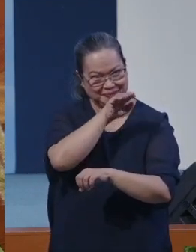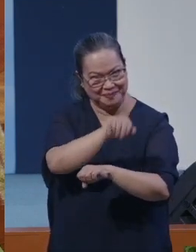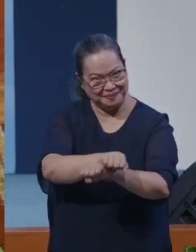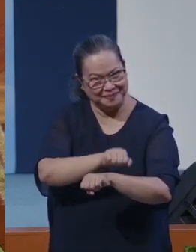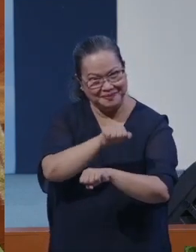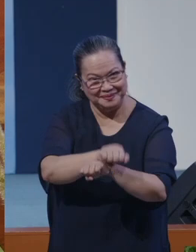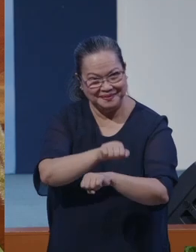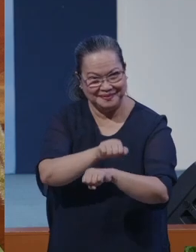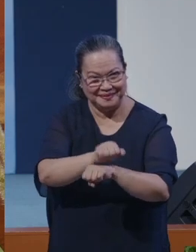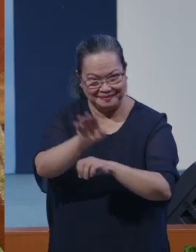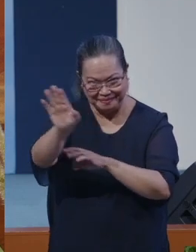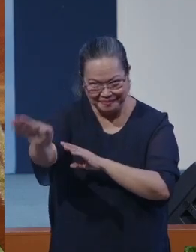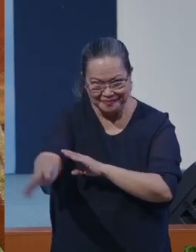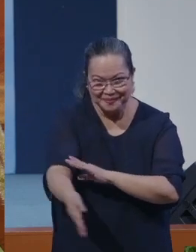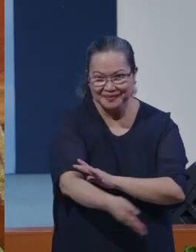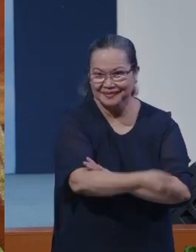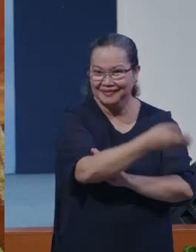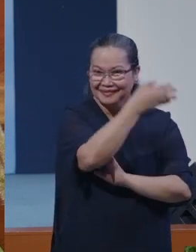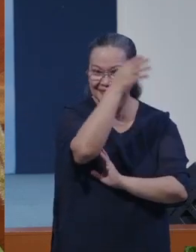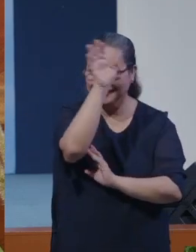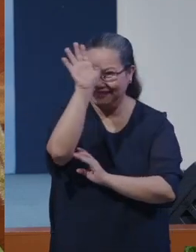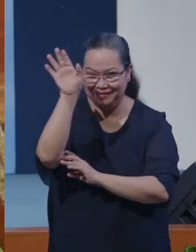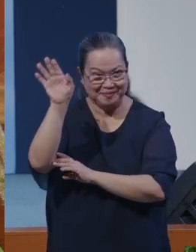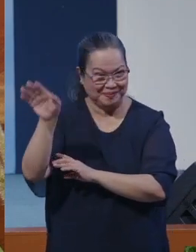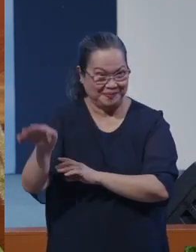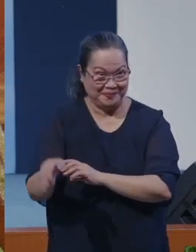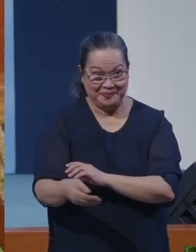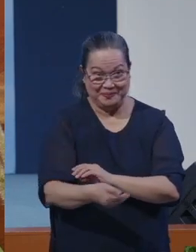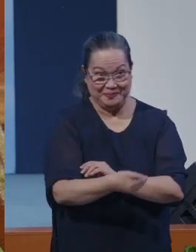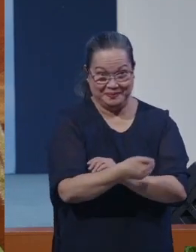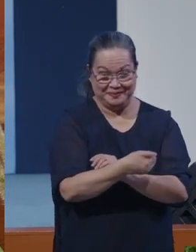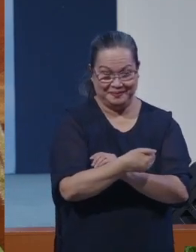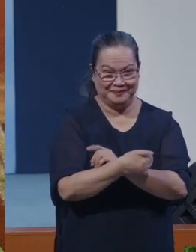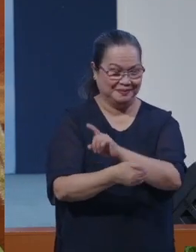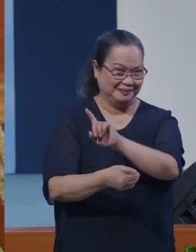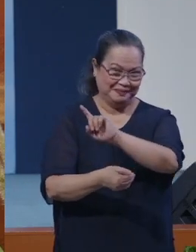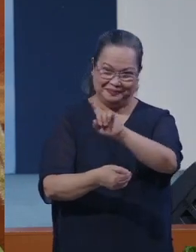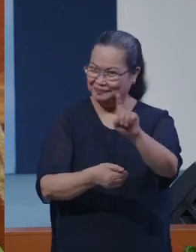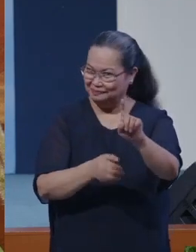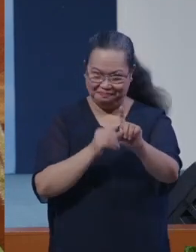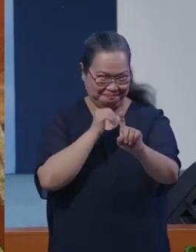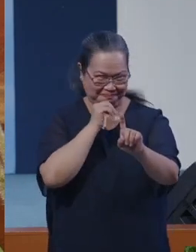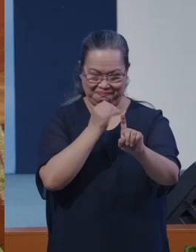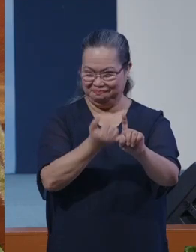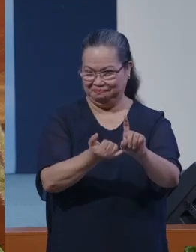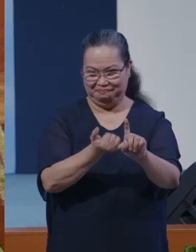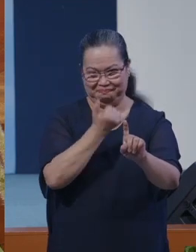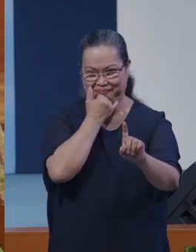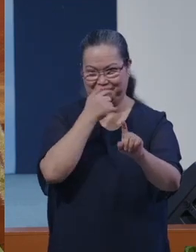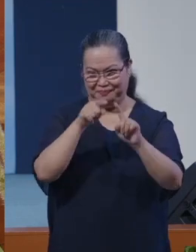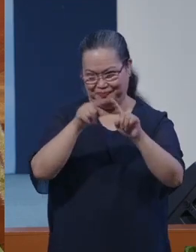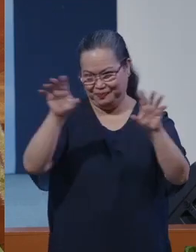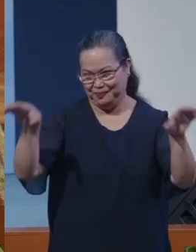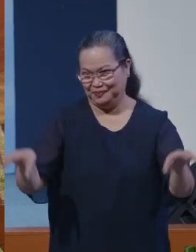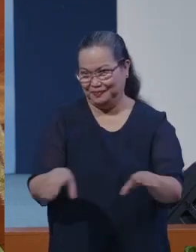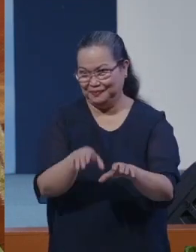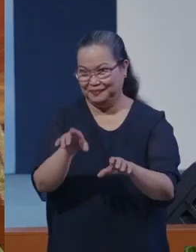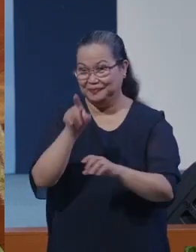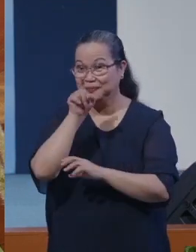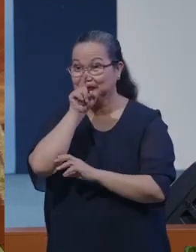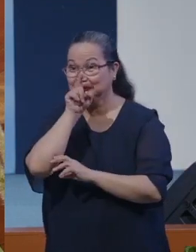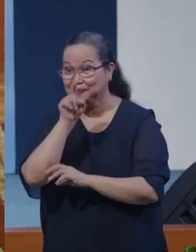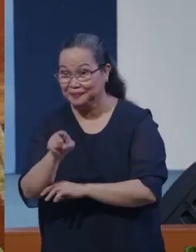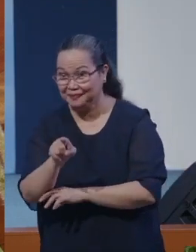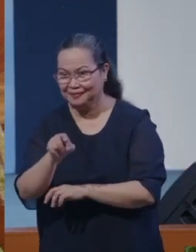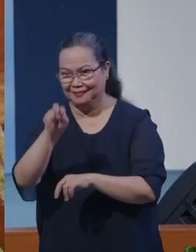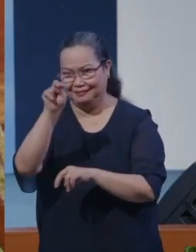day. Mga kapatid, hindi po masama magtrabaho. In fact,